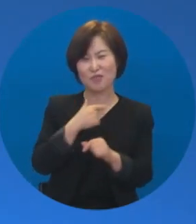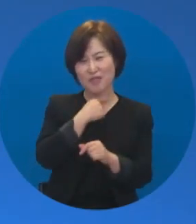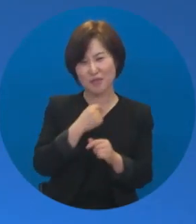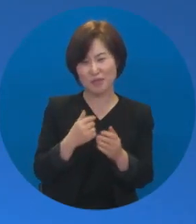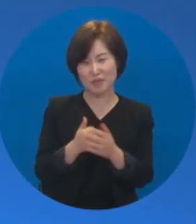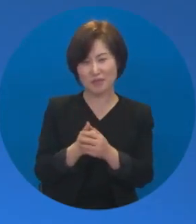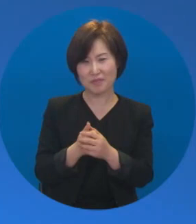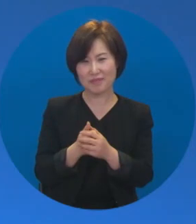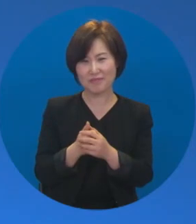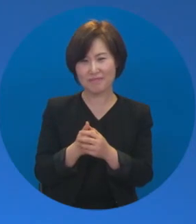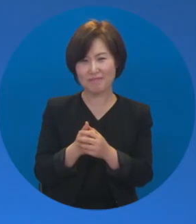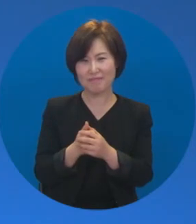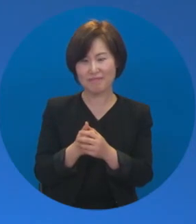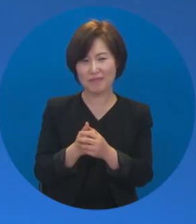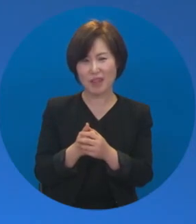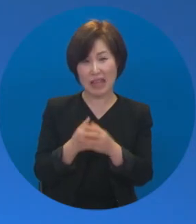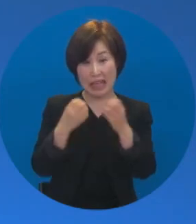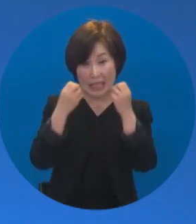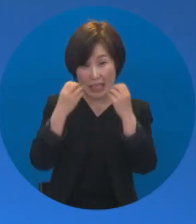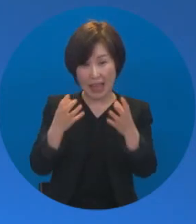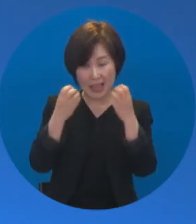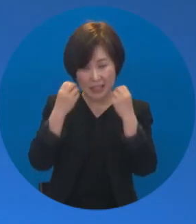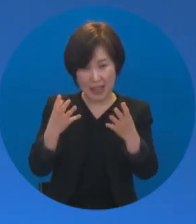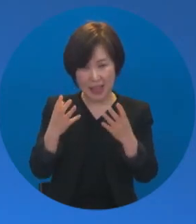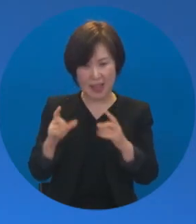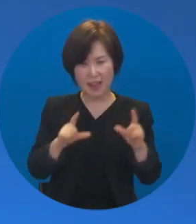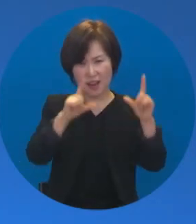없어요, 주님? 이런 질문을 했었는데